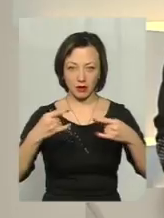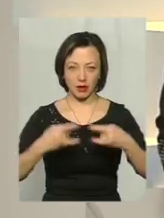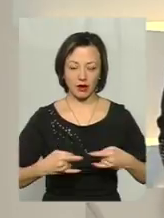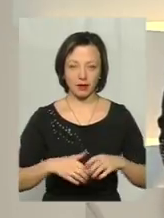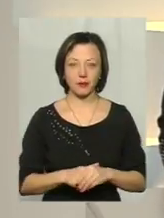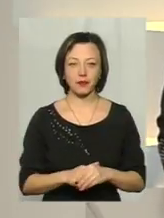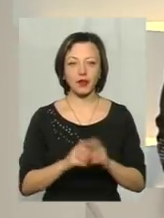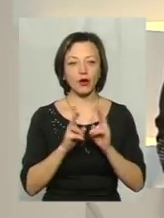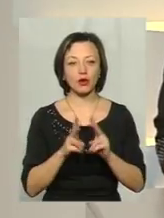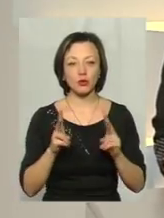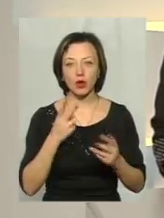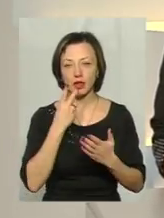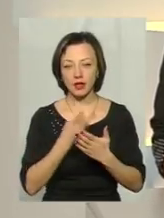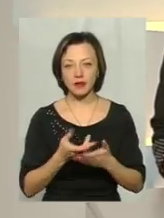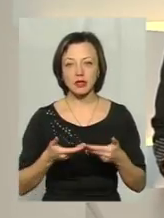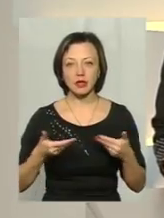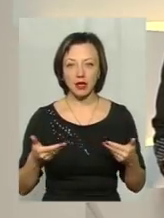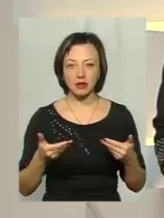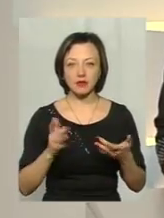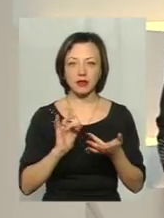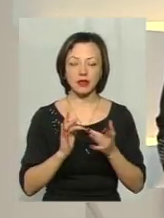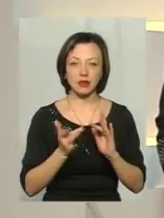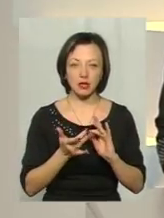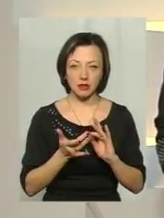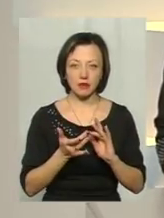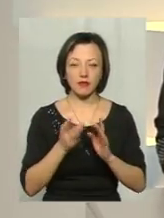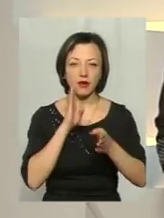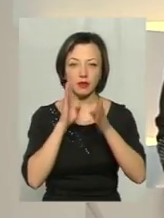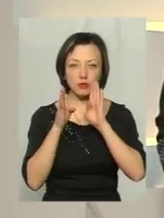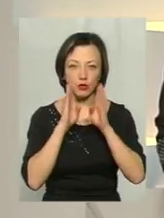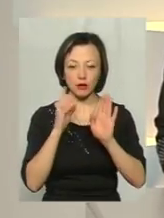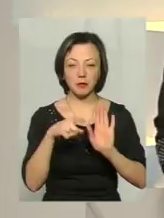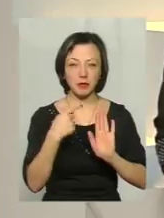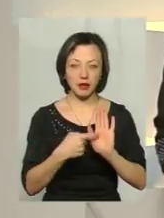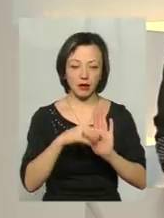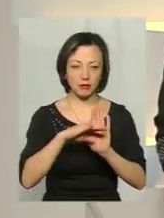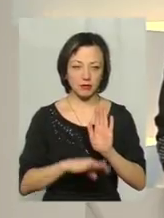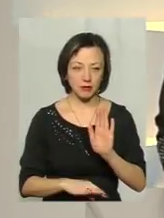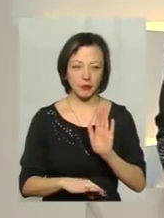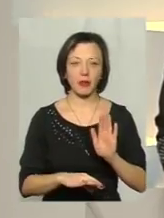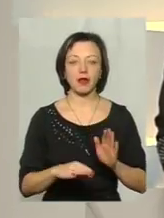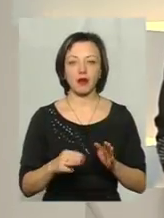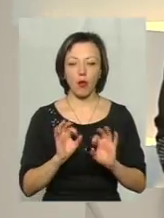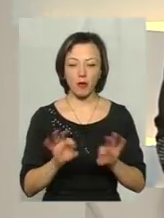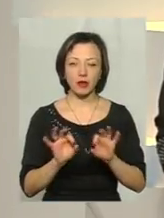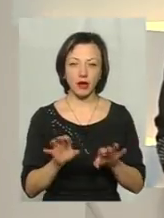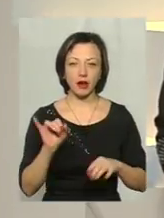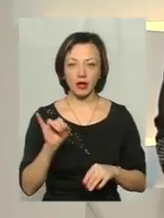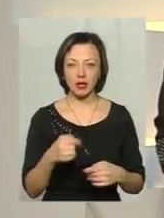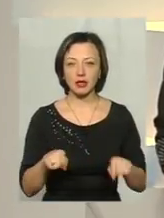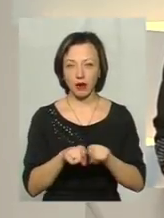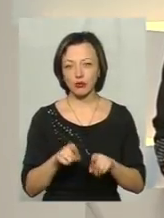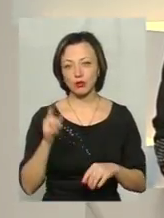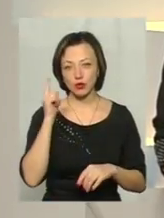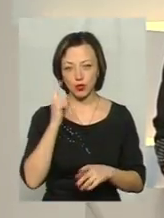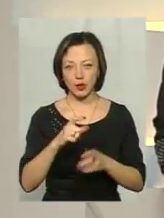екранах. Тих, хто дивиться нас у соцмережі Facebook, ставте свої питання у коментарях і також